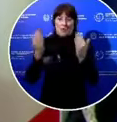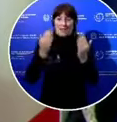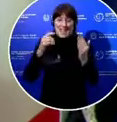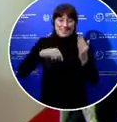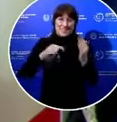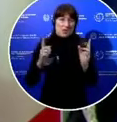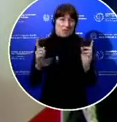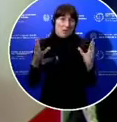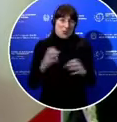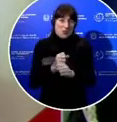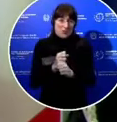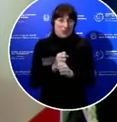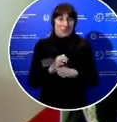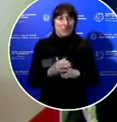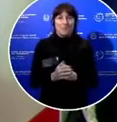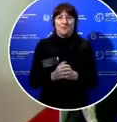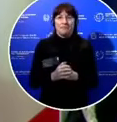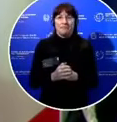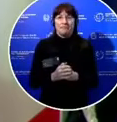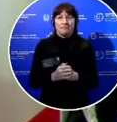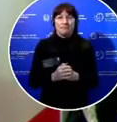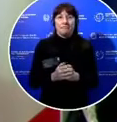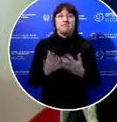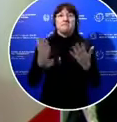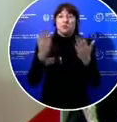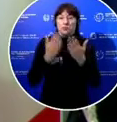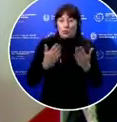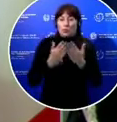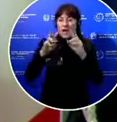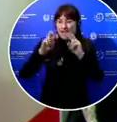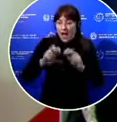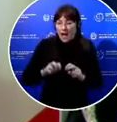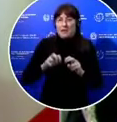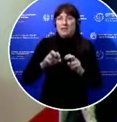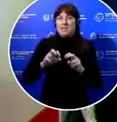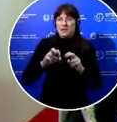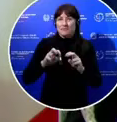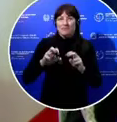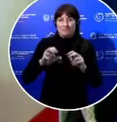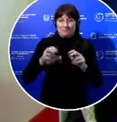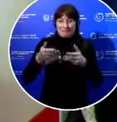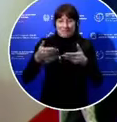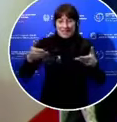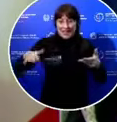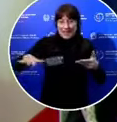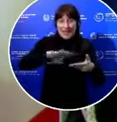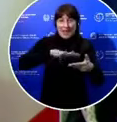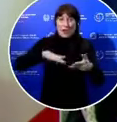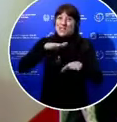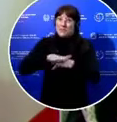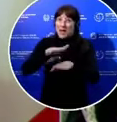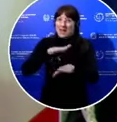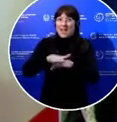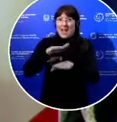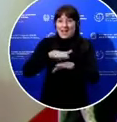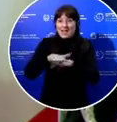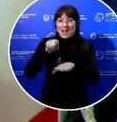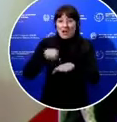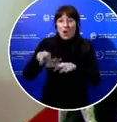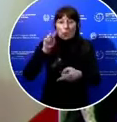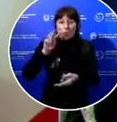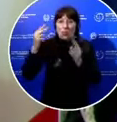Credo fortemente che insieme agli studi e alle analisi sia sempre il terreno esperienziale, il punto di